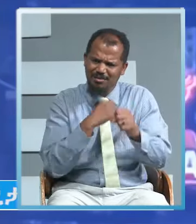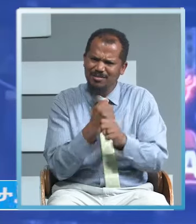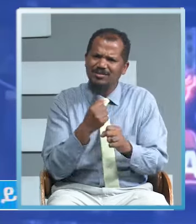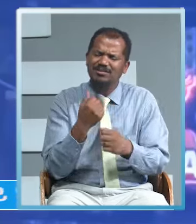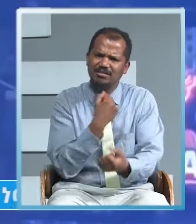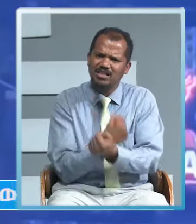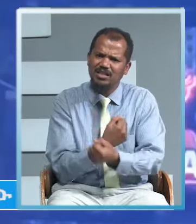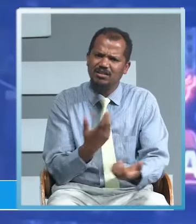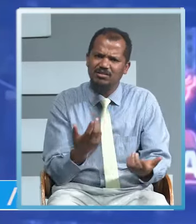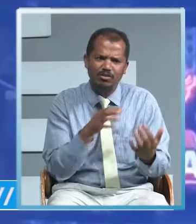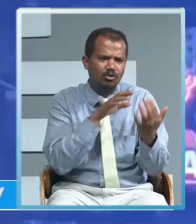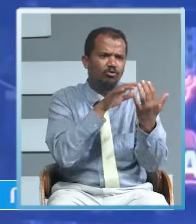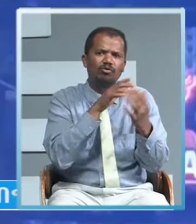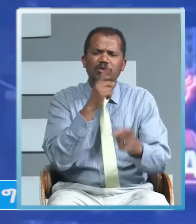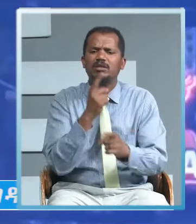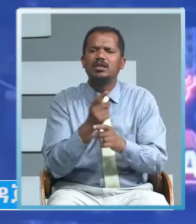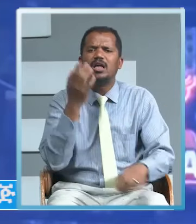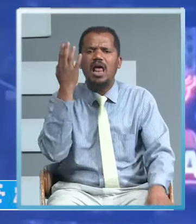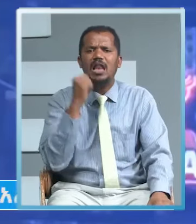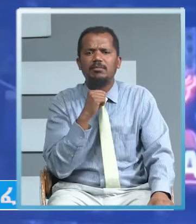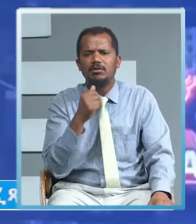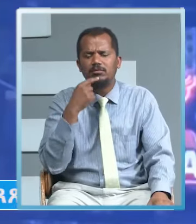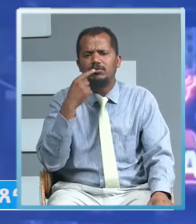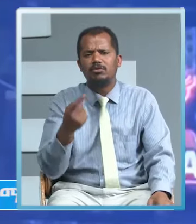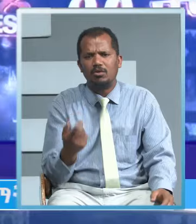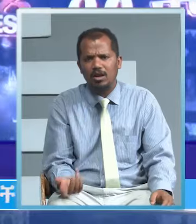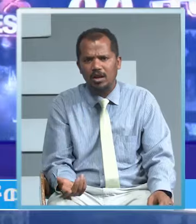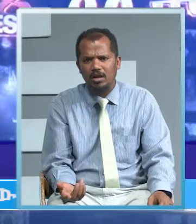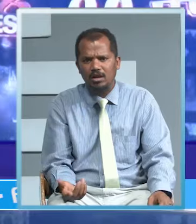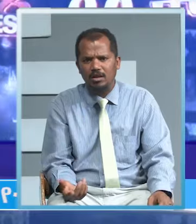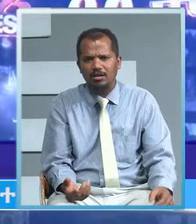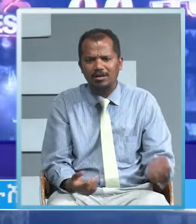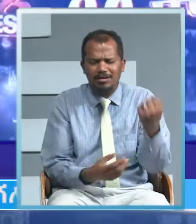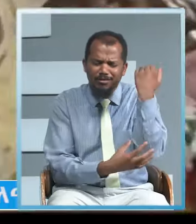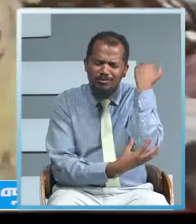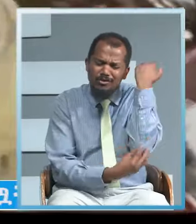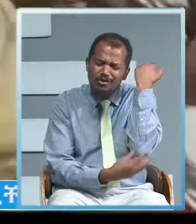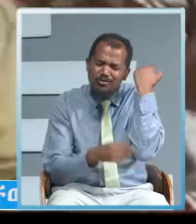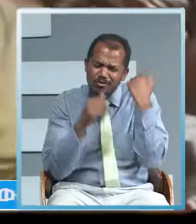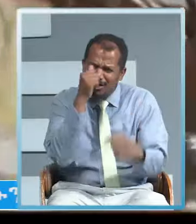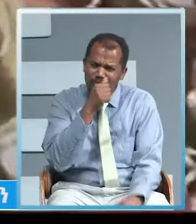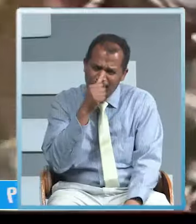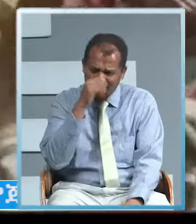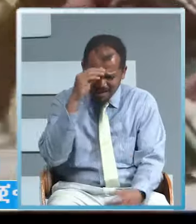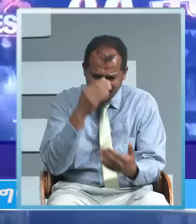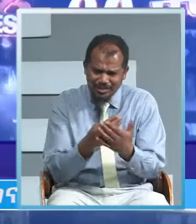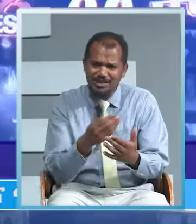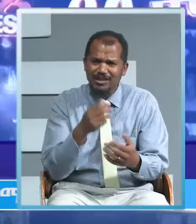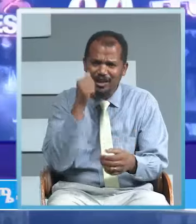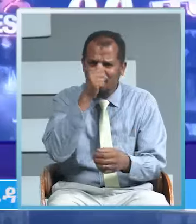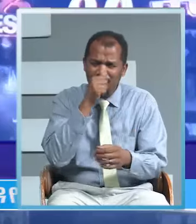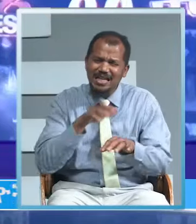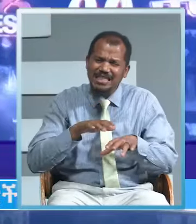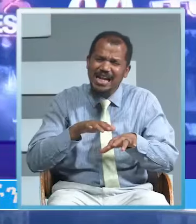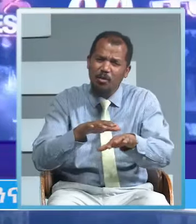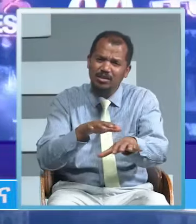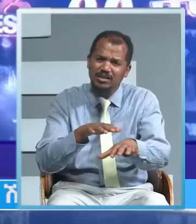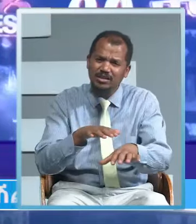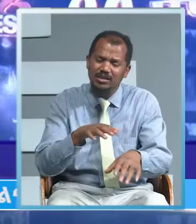ያለው ጦርነቱ ትክክል አልነበረም ብለውኛል እኔ ሰርቤት ምስኪኑ የኢትዮጵያ ልጅ የኢትዮጵያ ሰራዊት